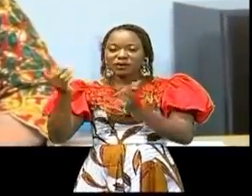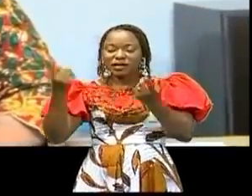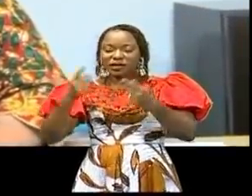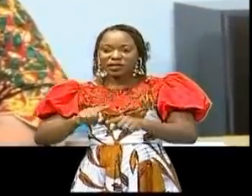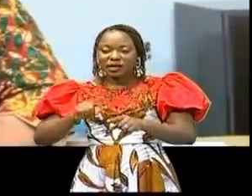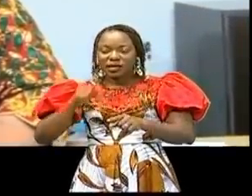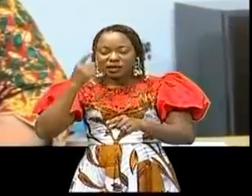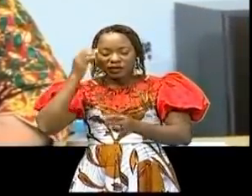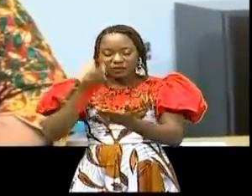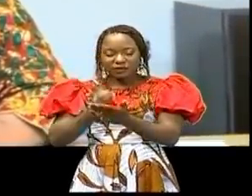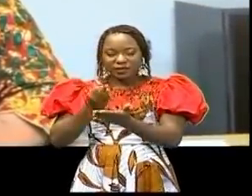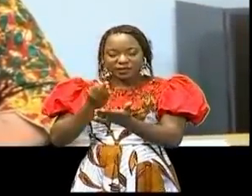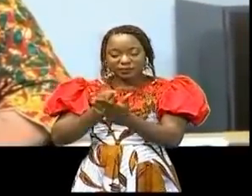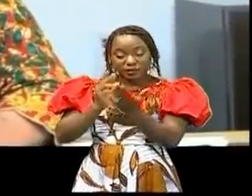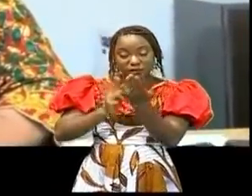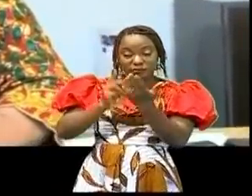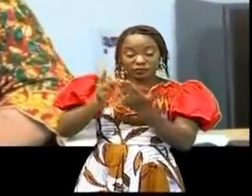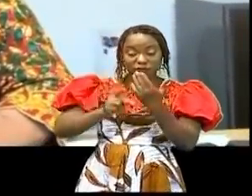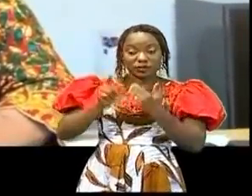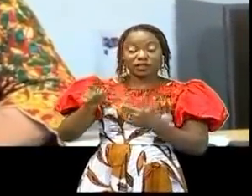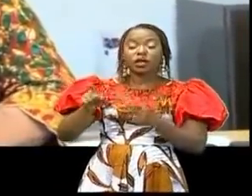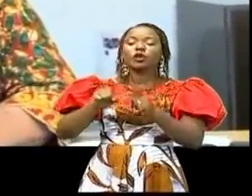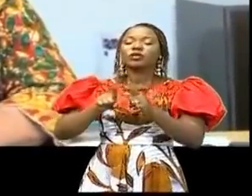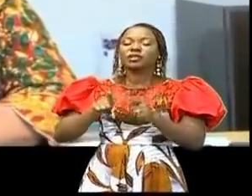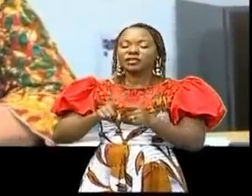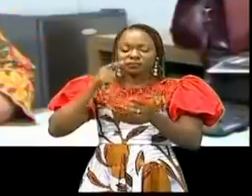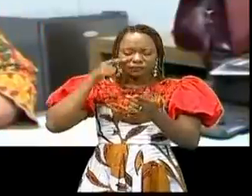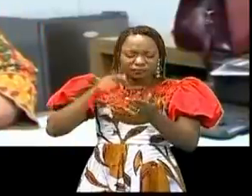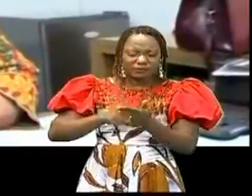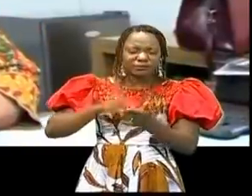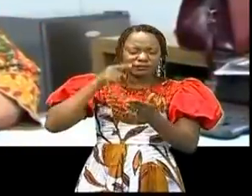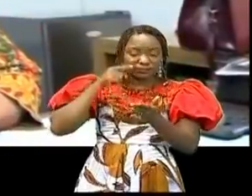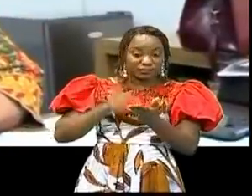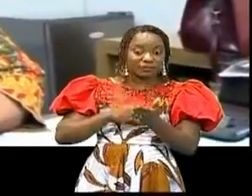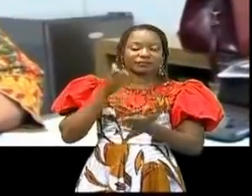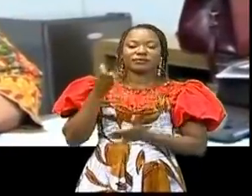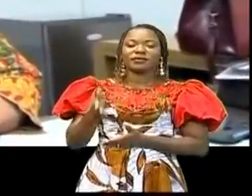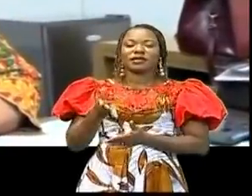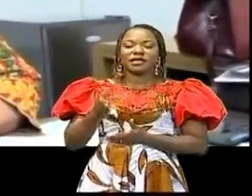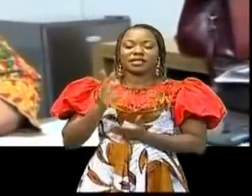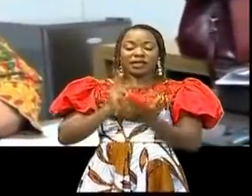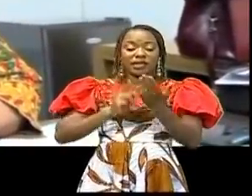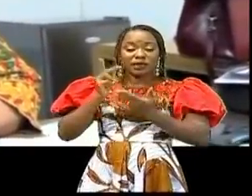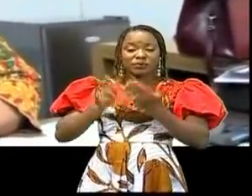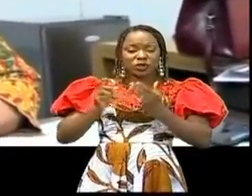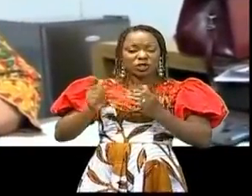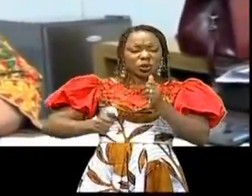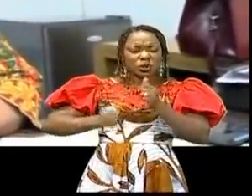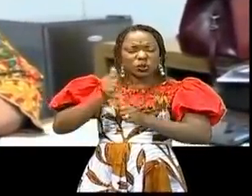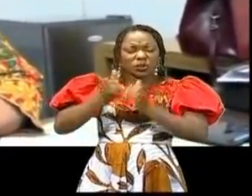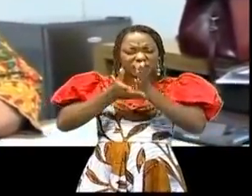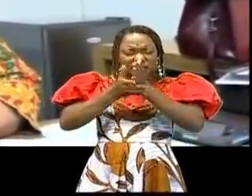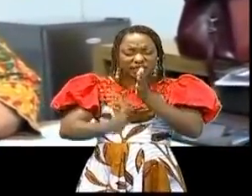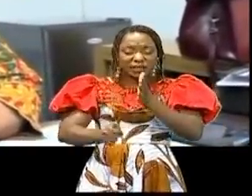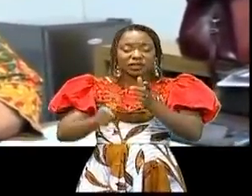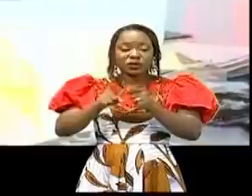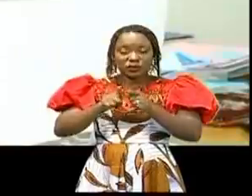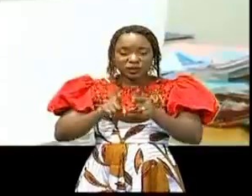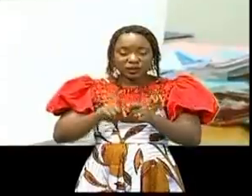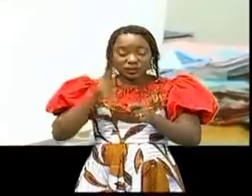négociations du financement du projet. Il a été constaté à ce stade que ces produits de haute qualité certifiés